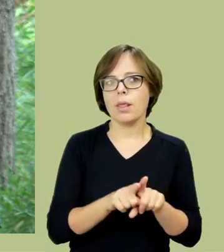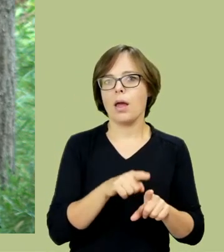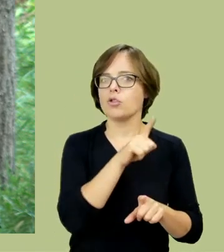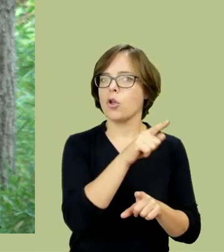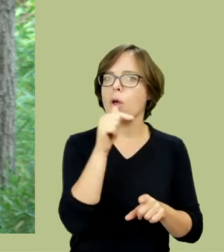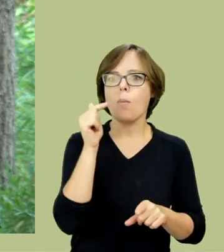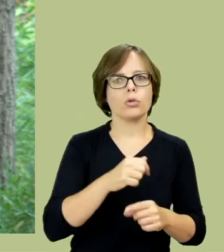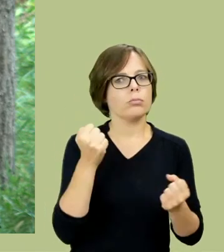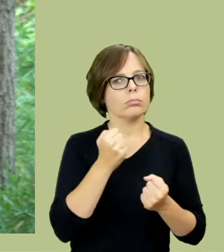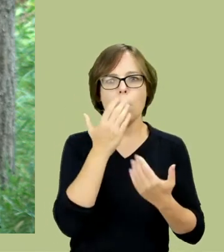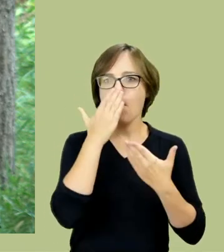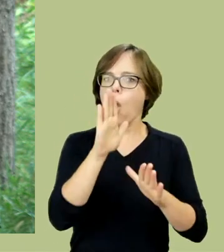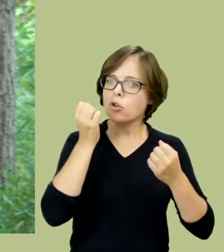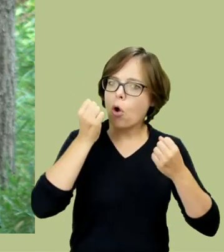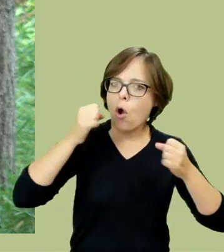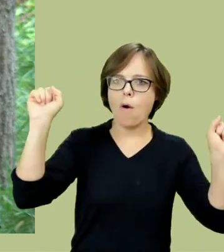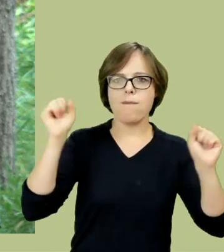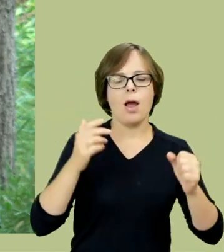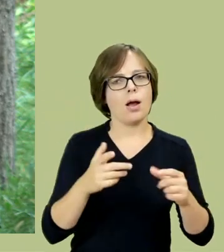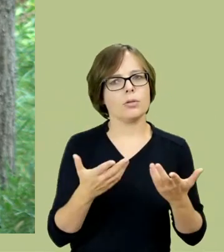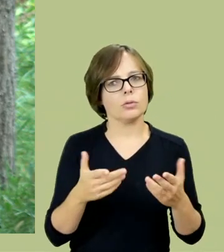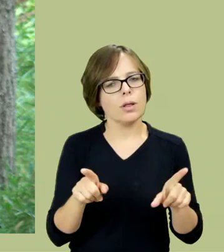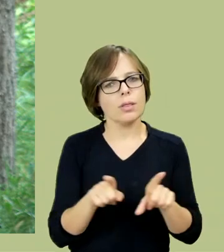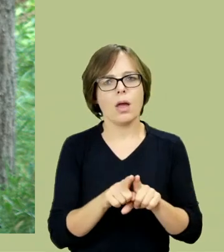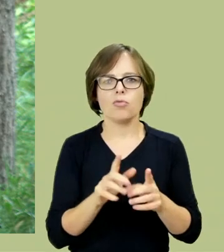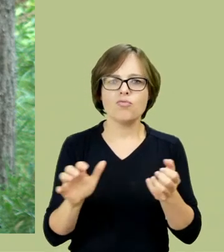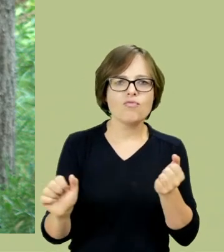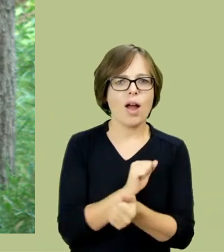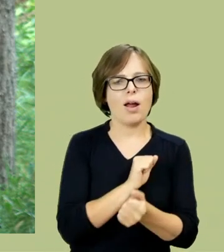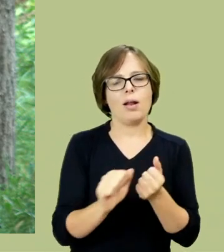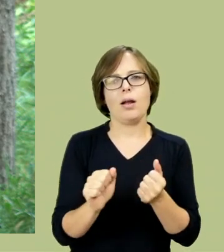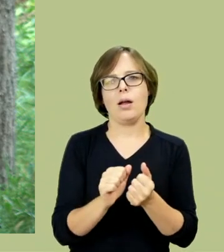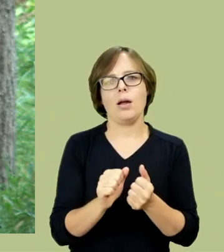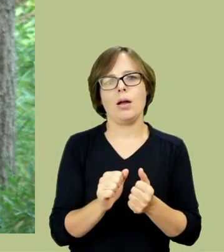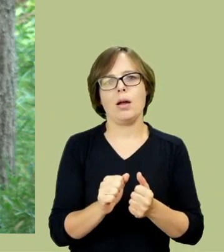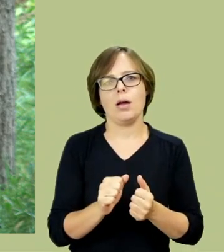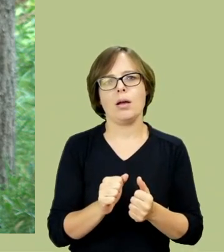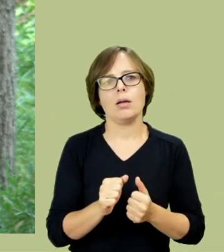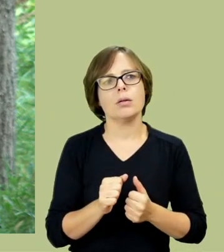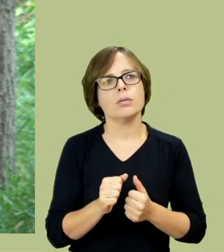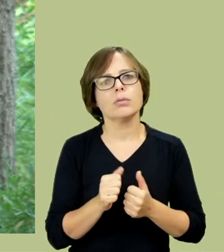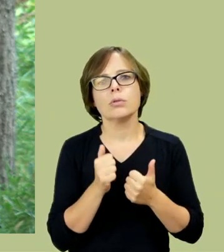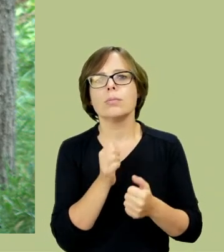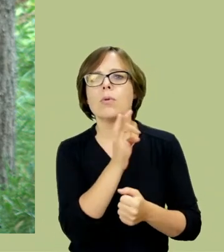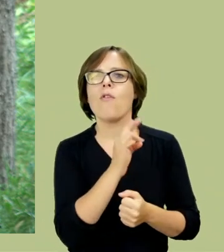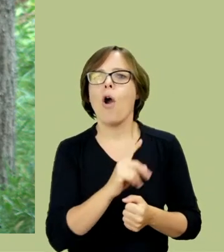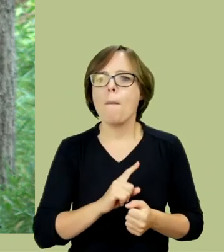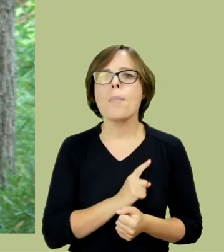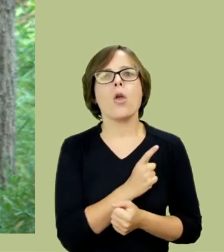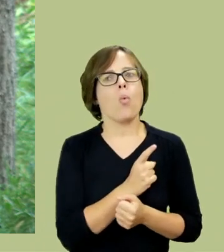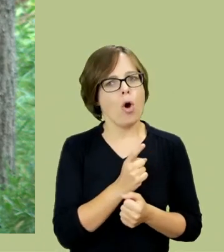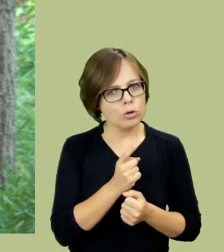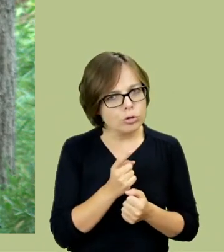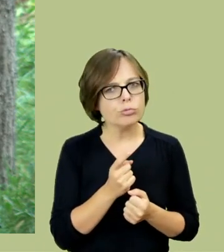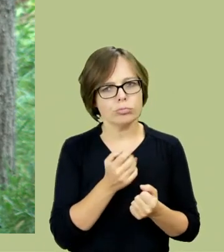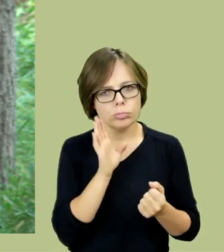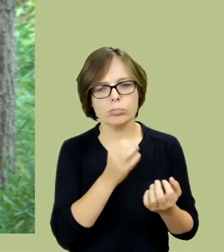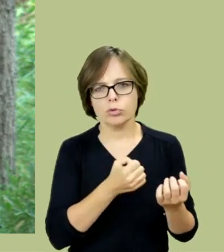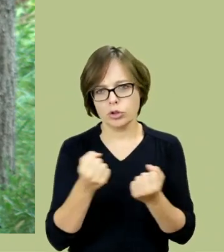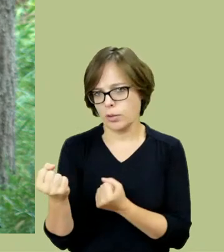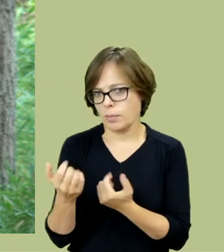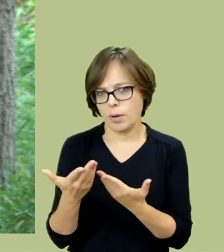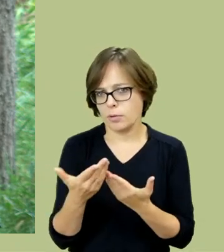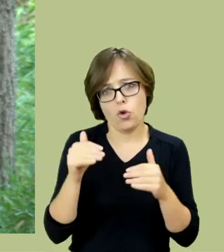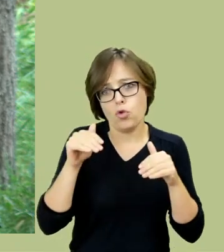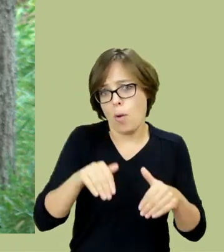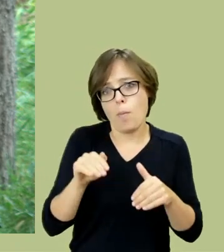wykazać i walką w sprawie, w historii swojej miłości, no to jest jeszcze cała, mogłaby powstać